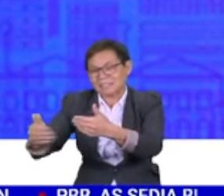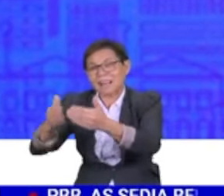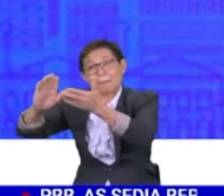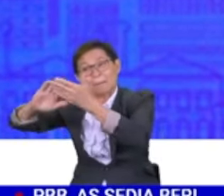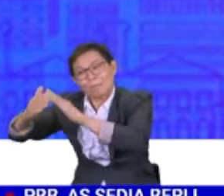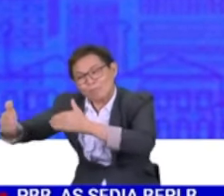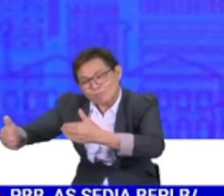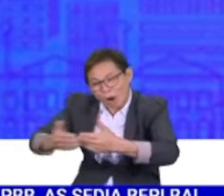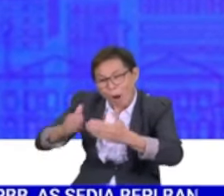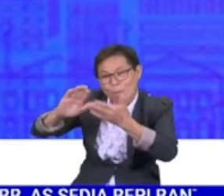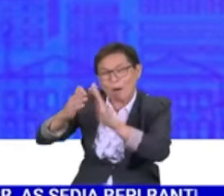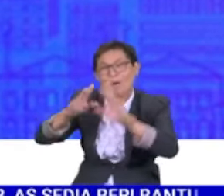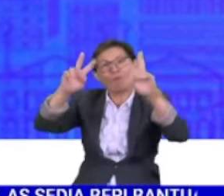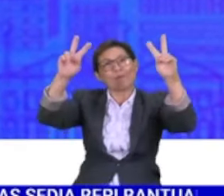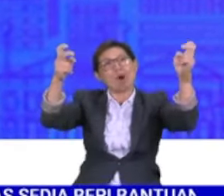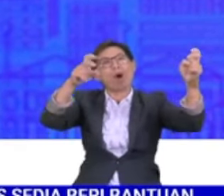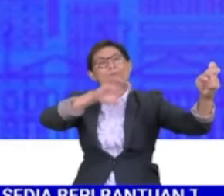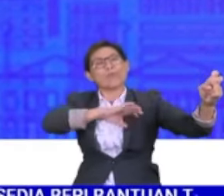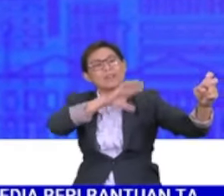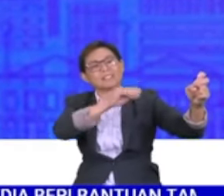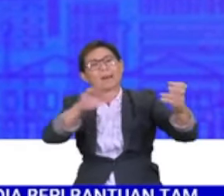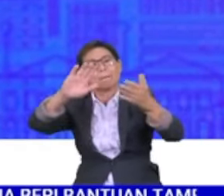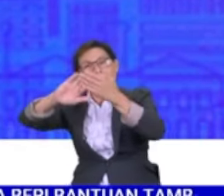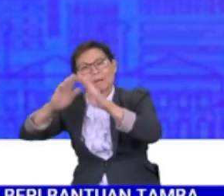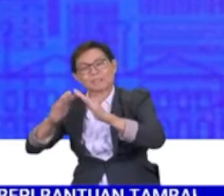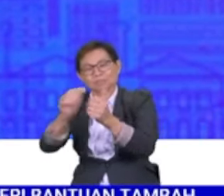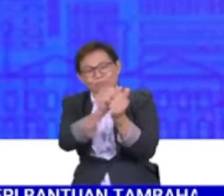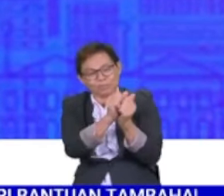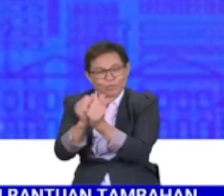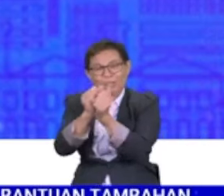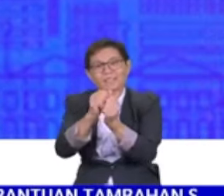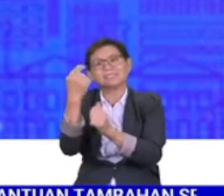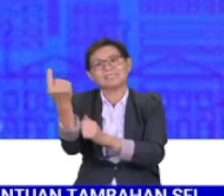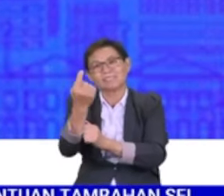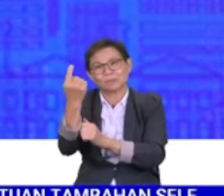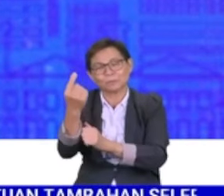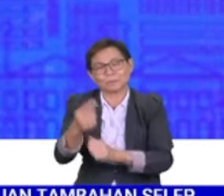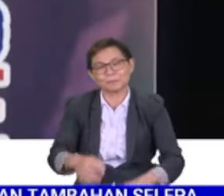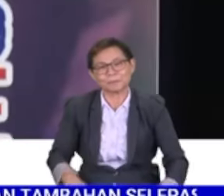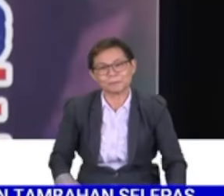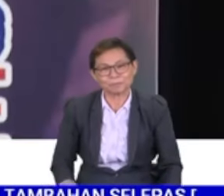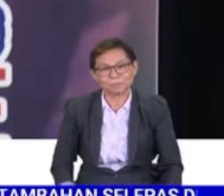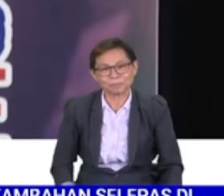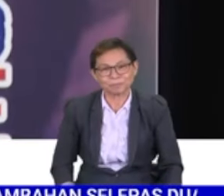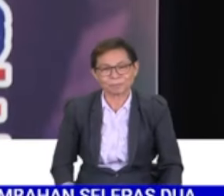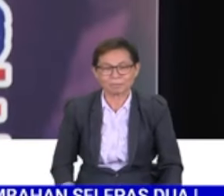masyarakat selaras dengan slogan Polis dan Masyarakat Berpisah Tiada.